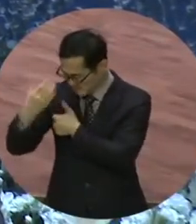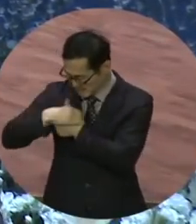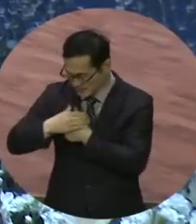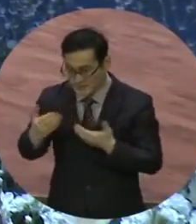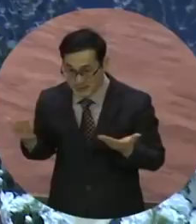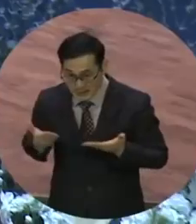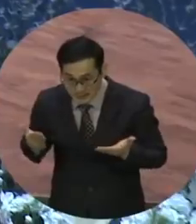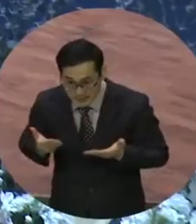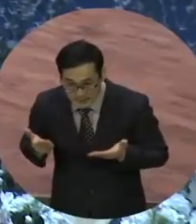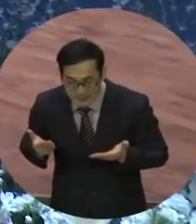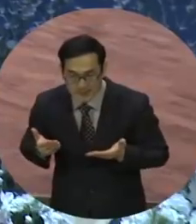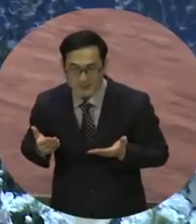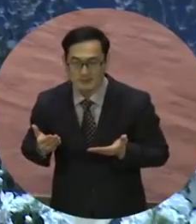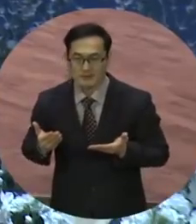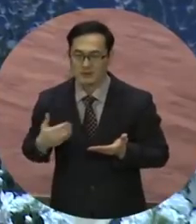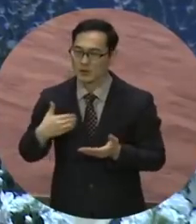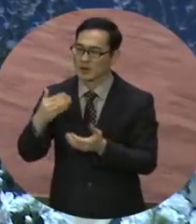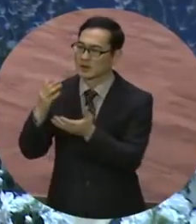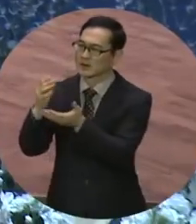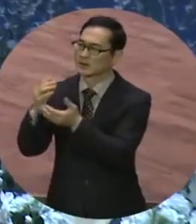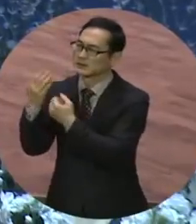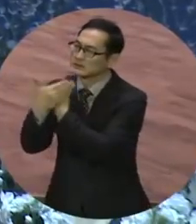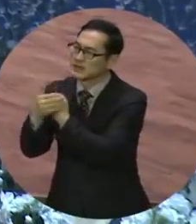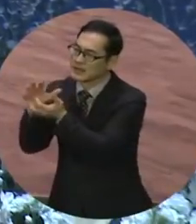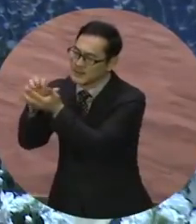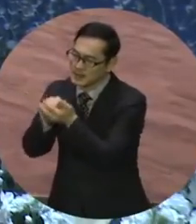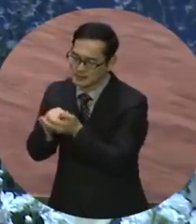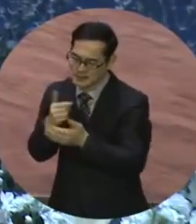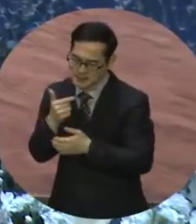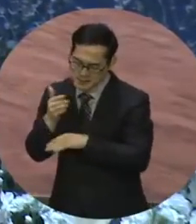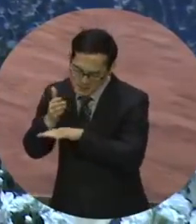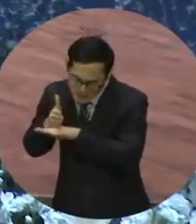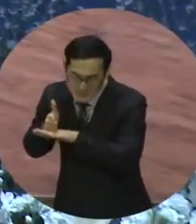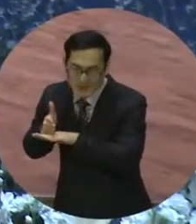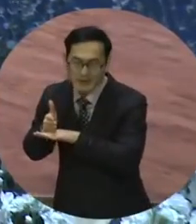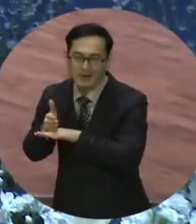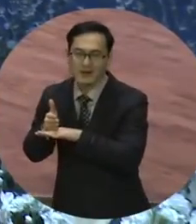때문에 받은 은혜에 너무 감사해서 계속 영적으로